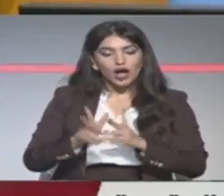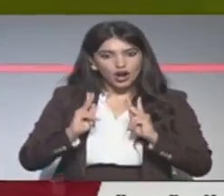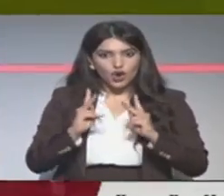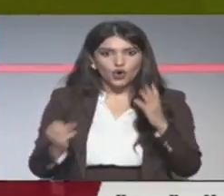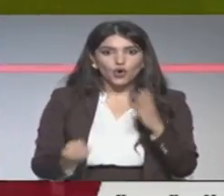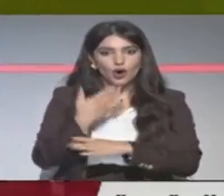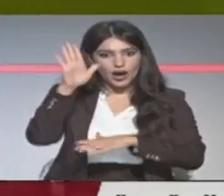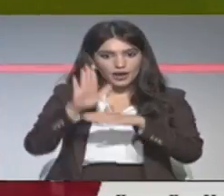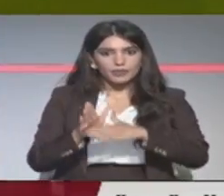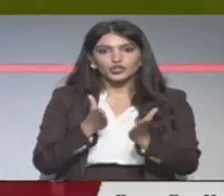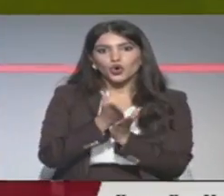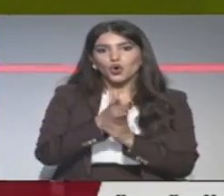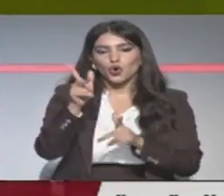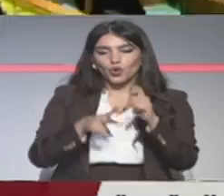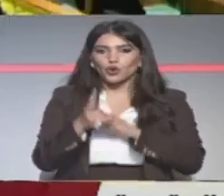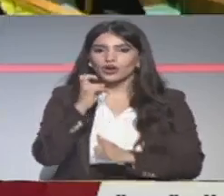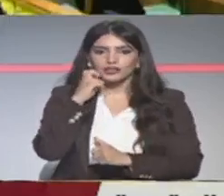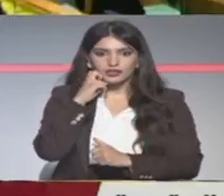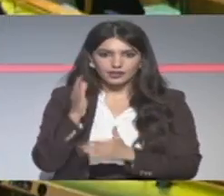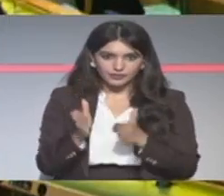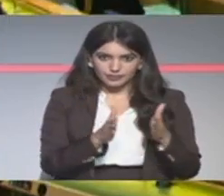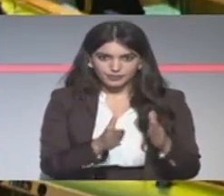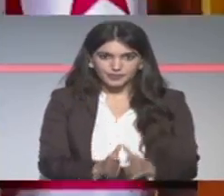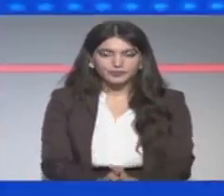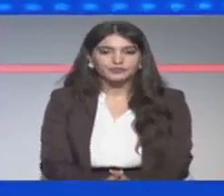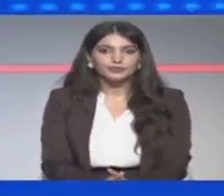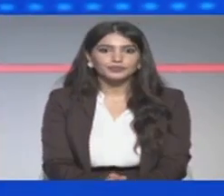وحفظ لحقوق الإنسانية.